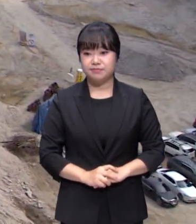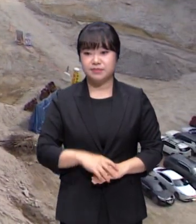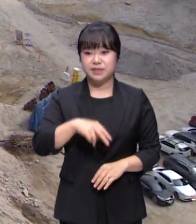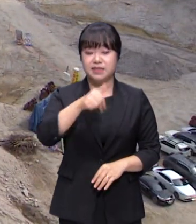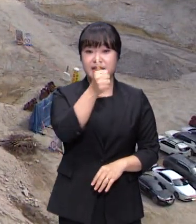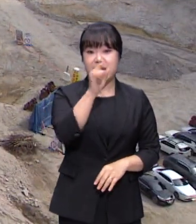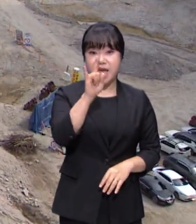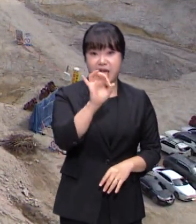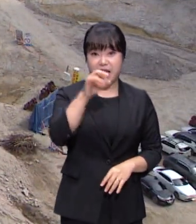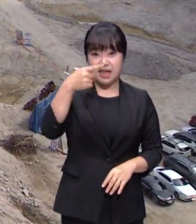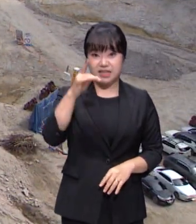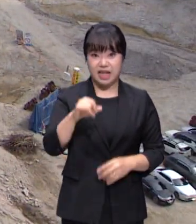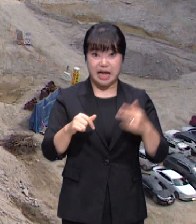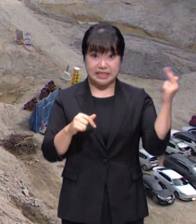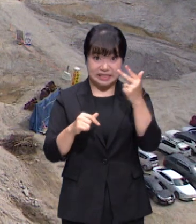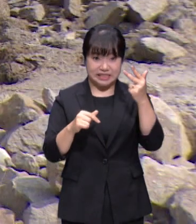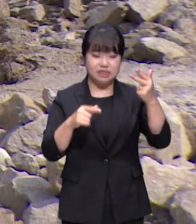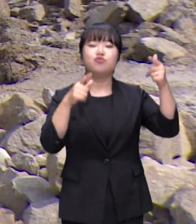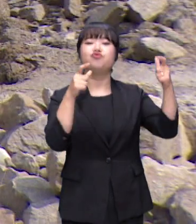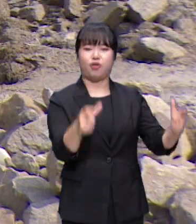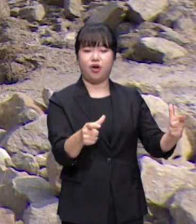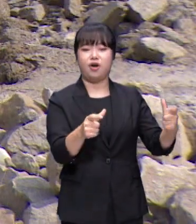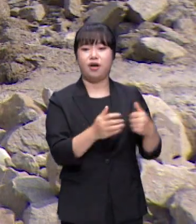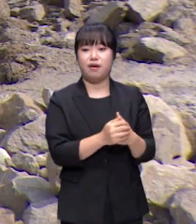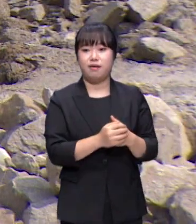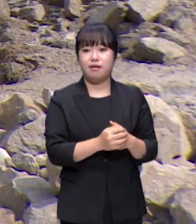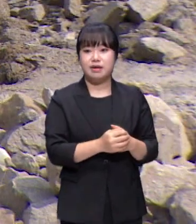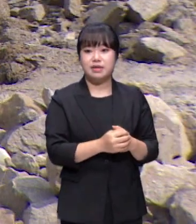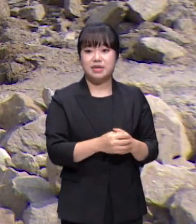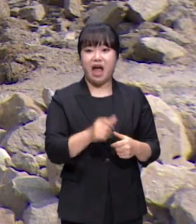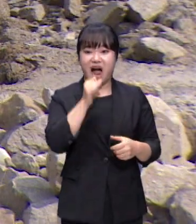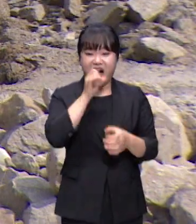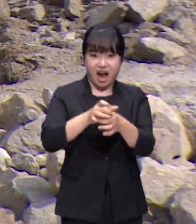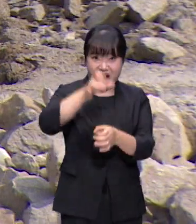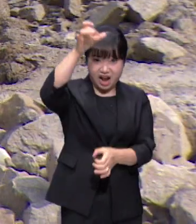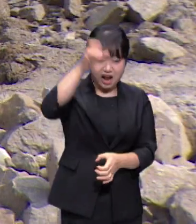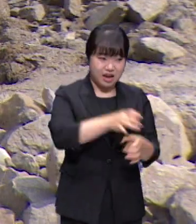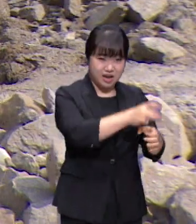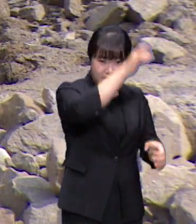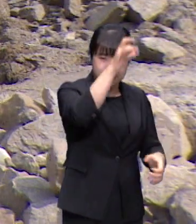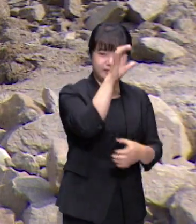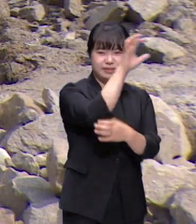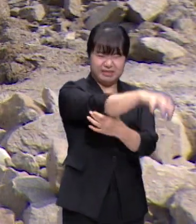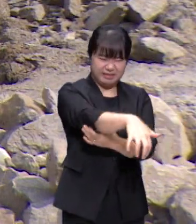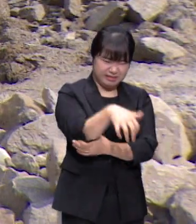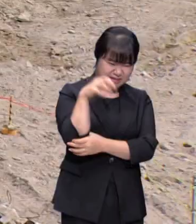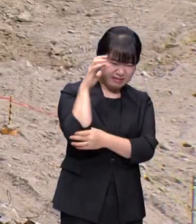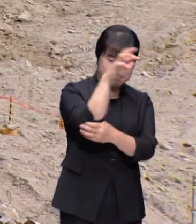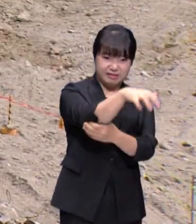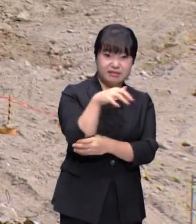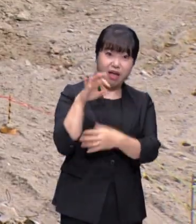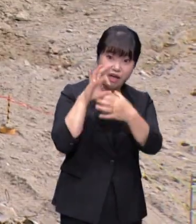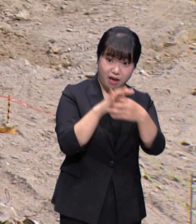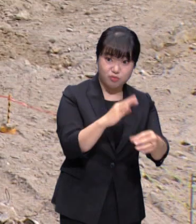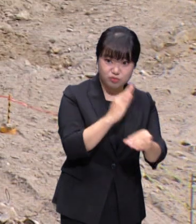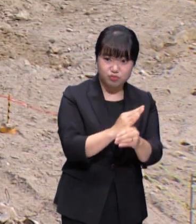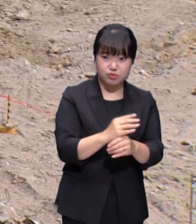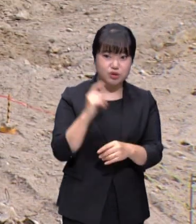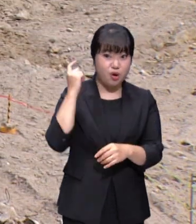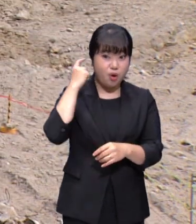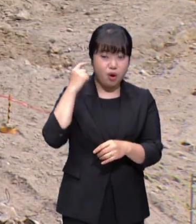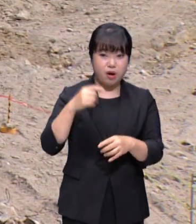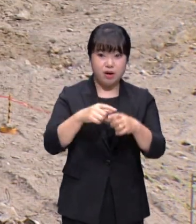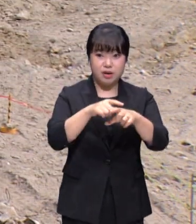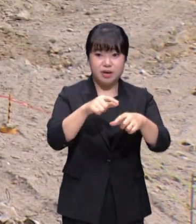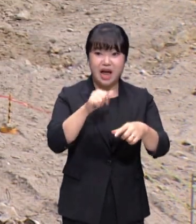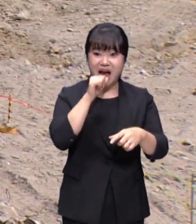성동구 행당 7구역 공사 현장입니다. 곳곳에 기둥이 세워져 있고 터파기 공사가 한창입니다. 포크레인에 달린